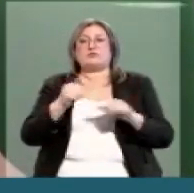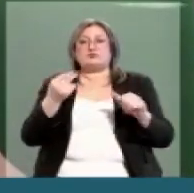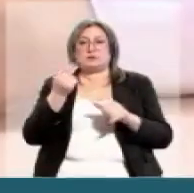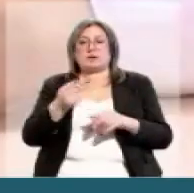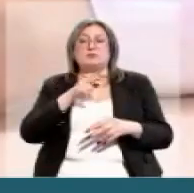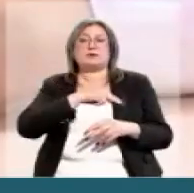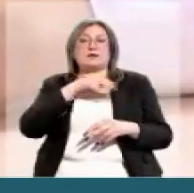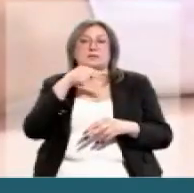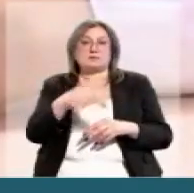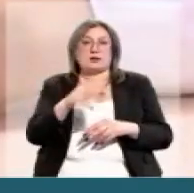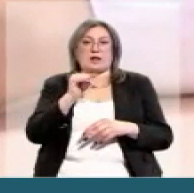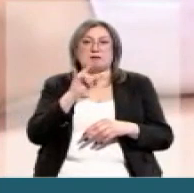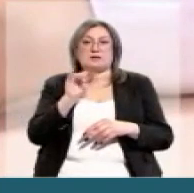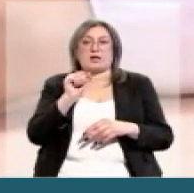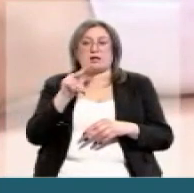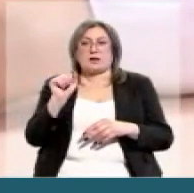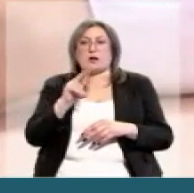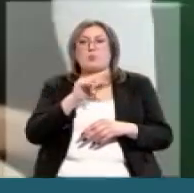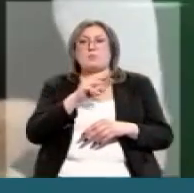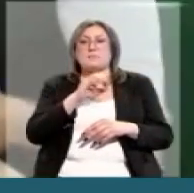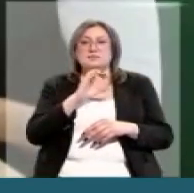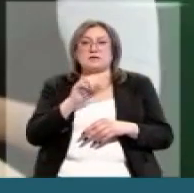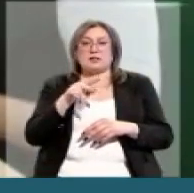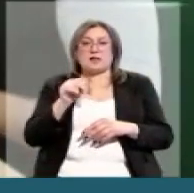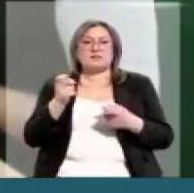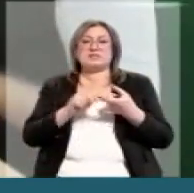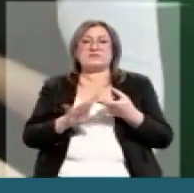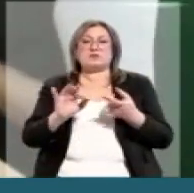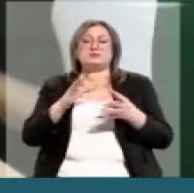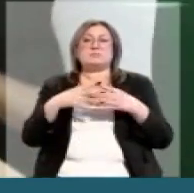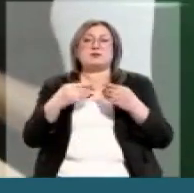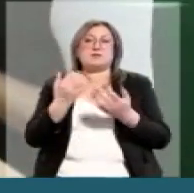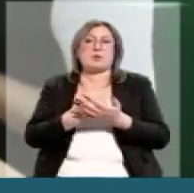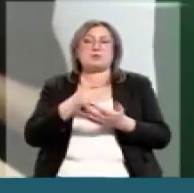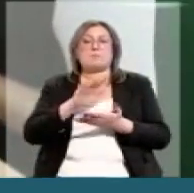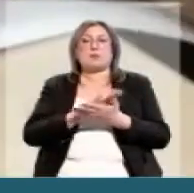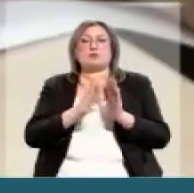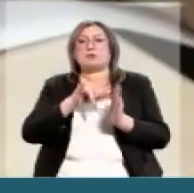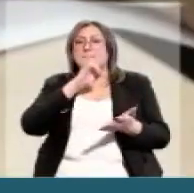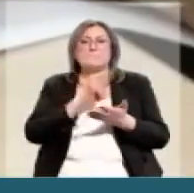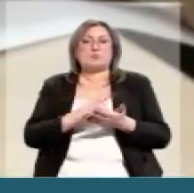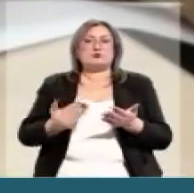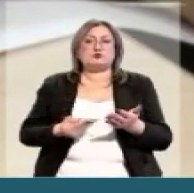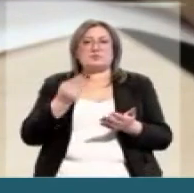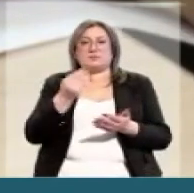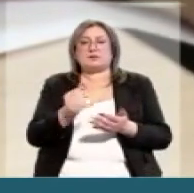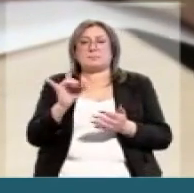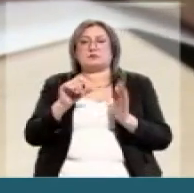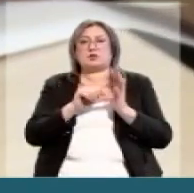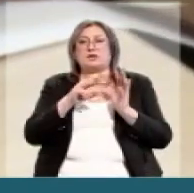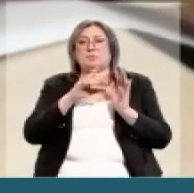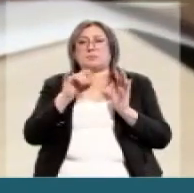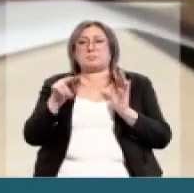матерей награжденными подвесками Алтын-Алка и Кумыс-Алка. Вне зависимости от семейного дохода им положена пожизненная выплата в размере 6